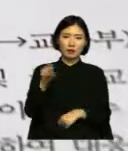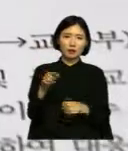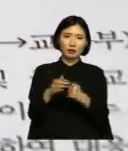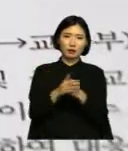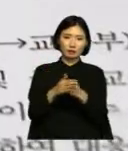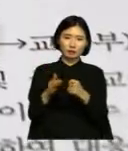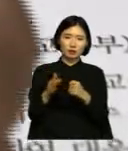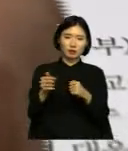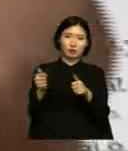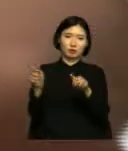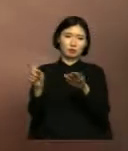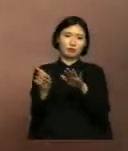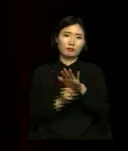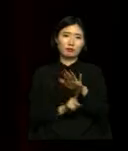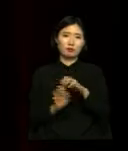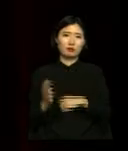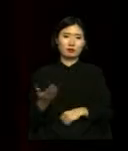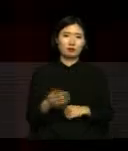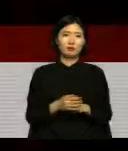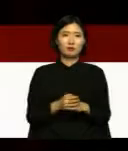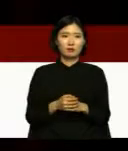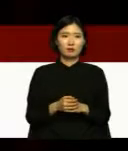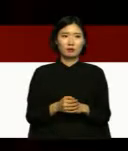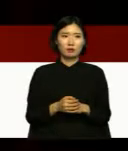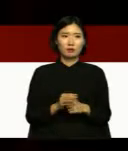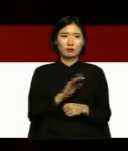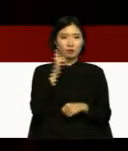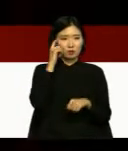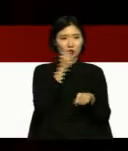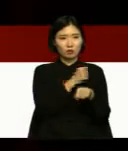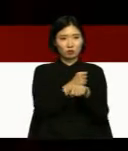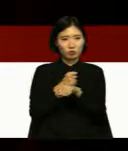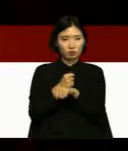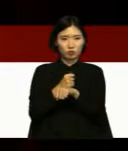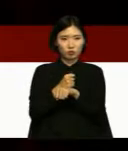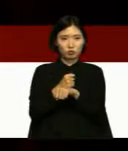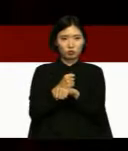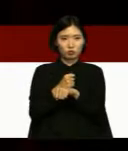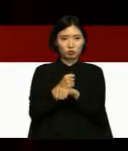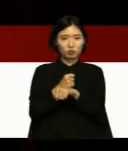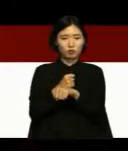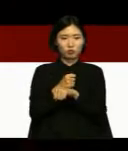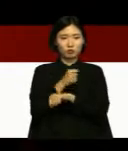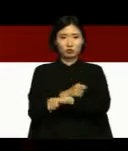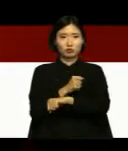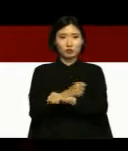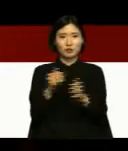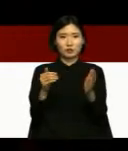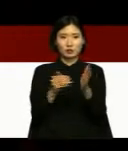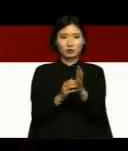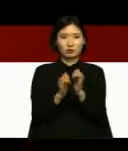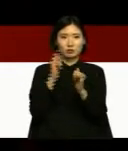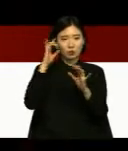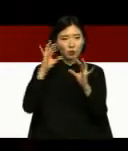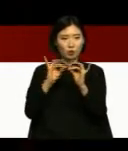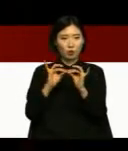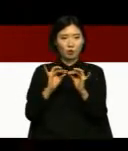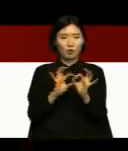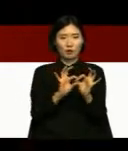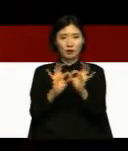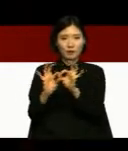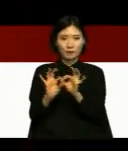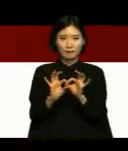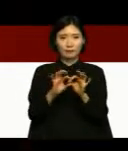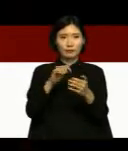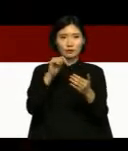후순위로 밀려 씁니다 먼저 늦어서 으 음 하라고 지옥의 지금 뭐 음악은 속에서